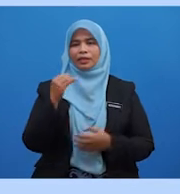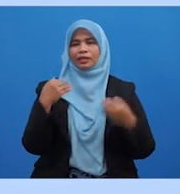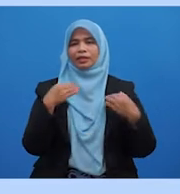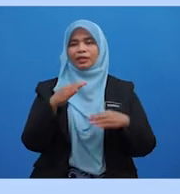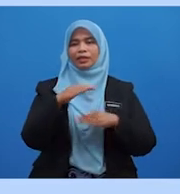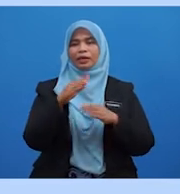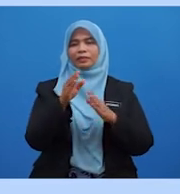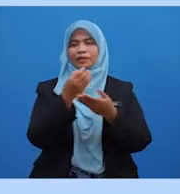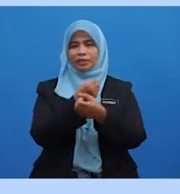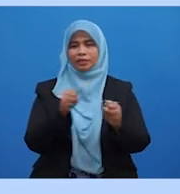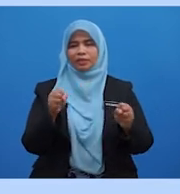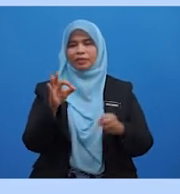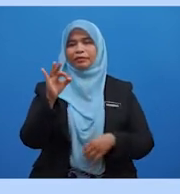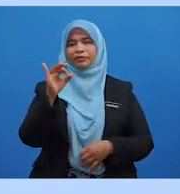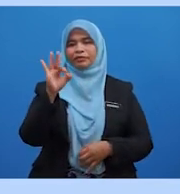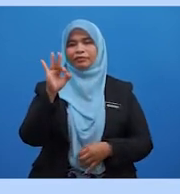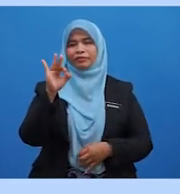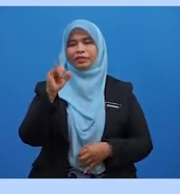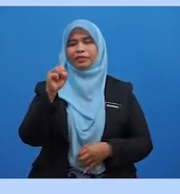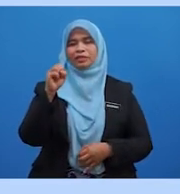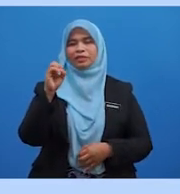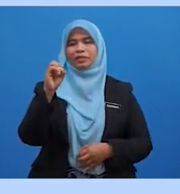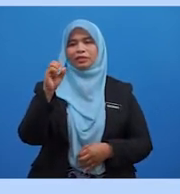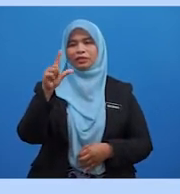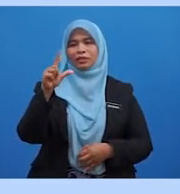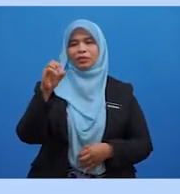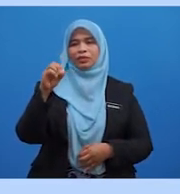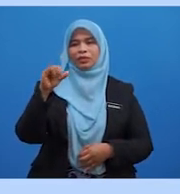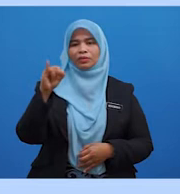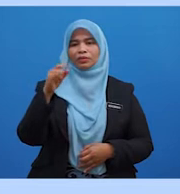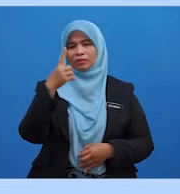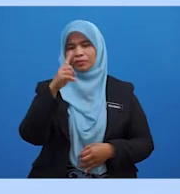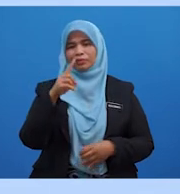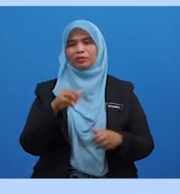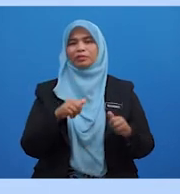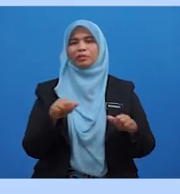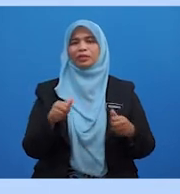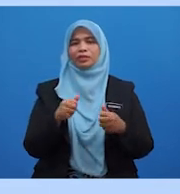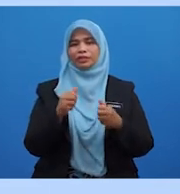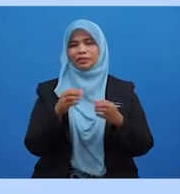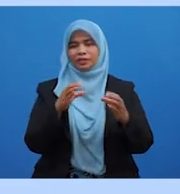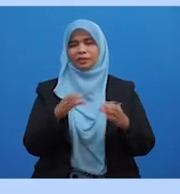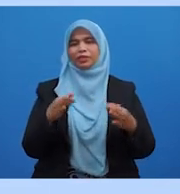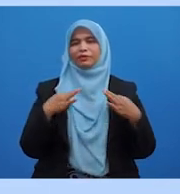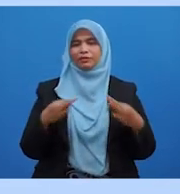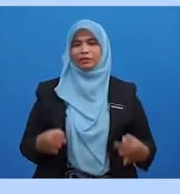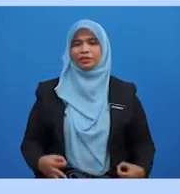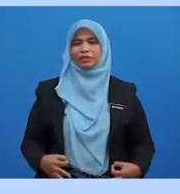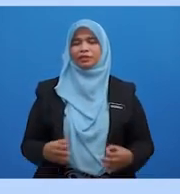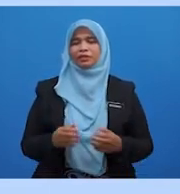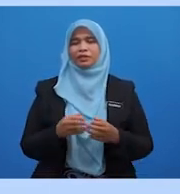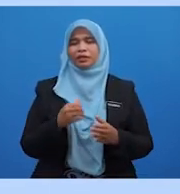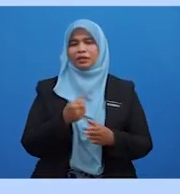Kebangkitan adalah tahap kesediaan fisiologi untuk beraksi secara fizikal, secara intelek atau